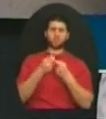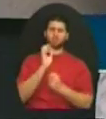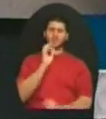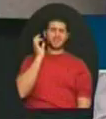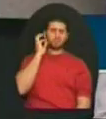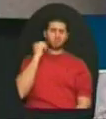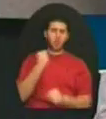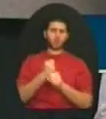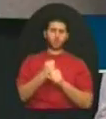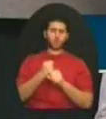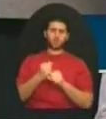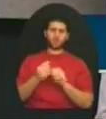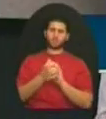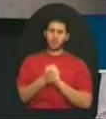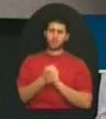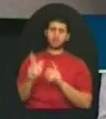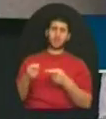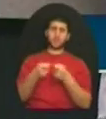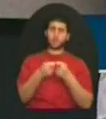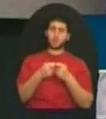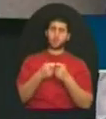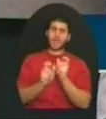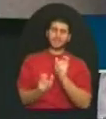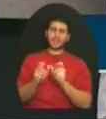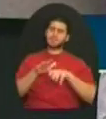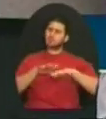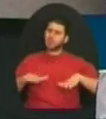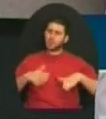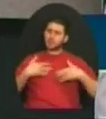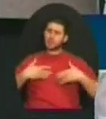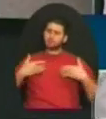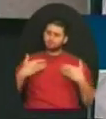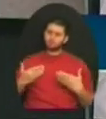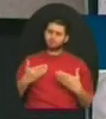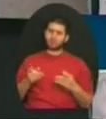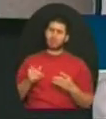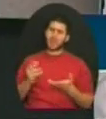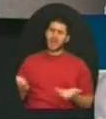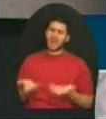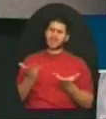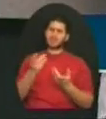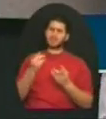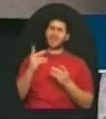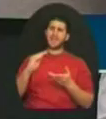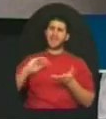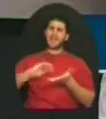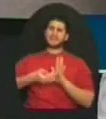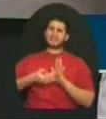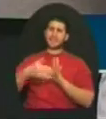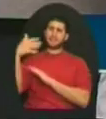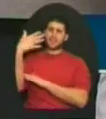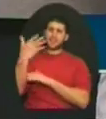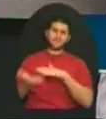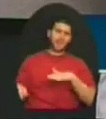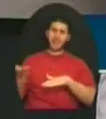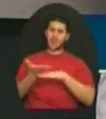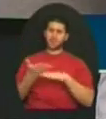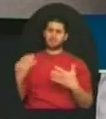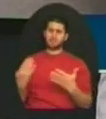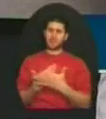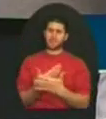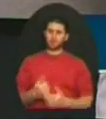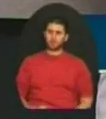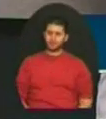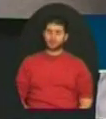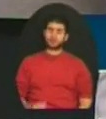נשים עושות שלום, שהיא תנועה אזרחית, תנועת שטח, שבאה לתמוך ולקדם את הנושא של הסכם מדיני, ולהעלות אותו מחדש לסדר היום.